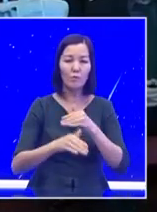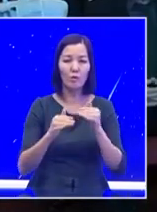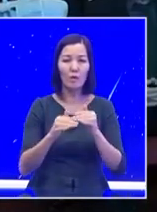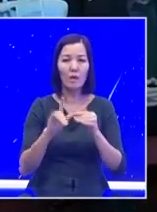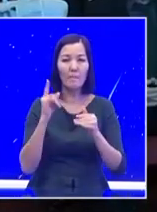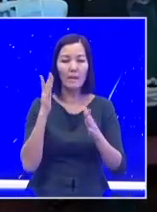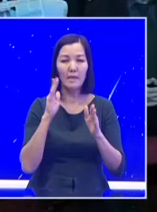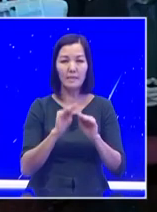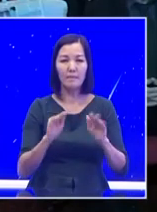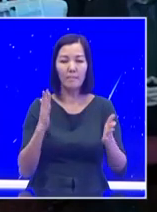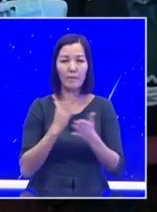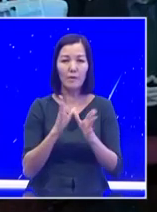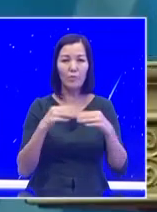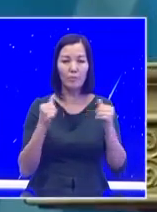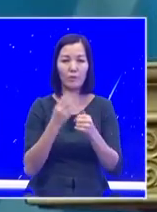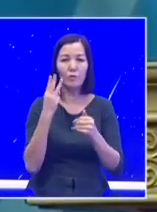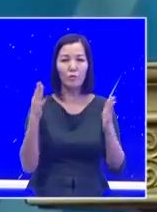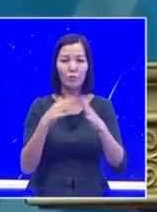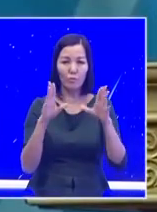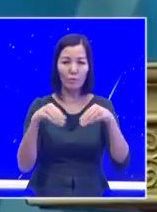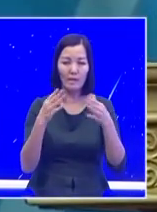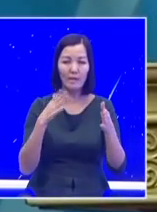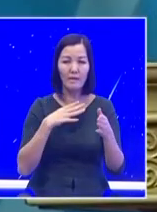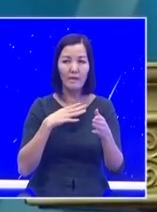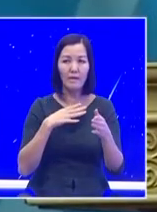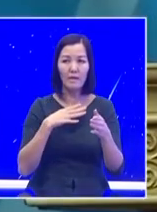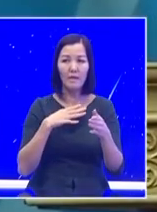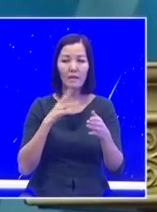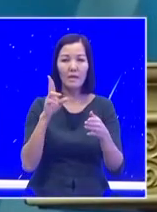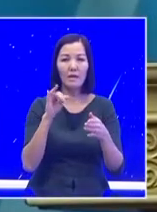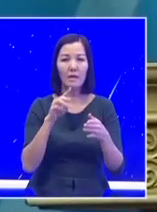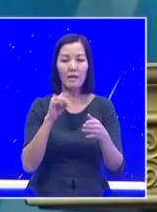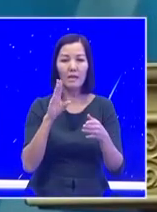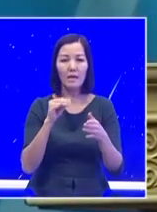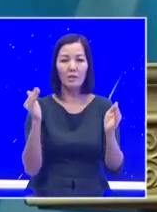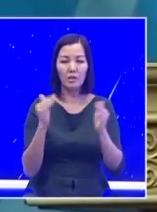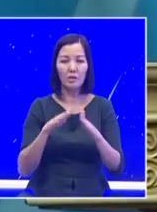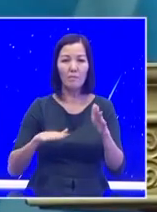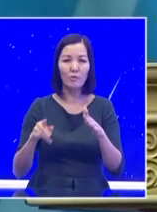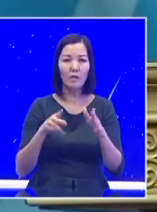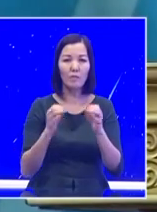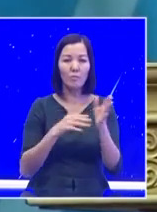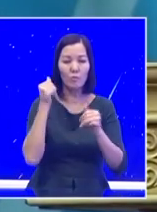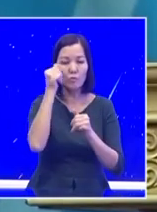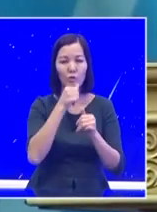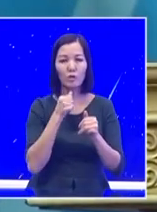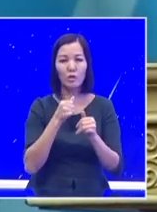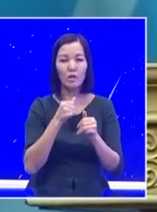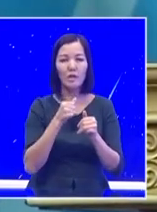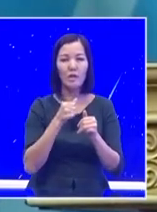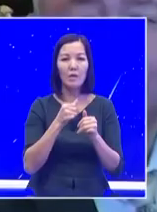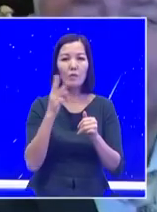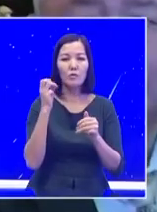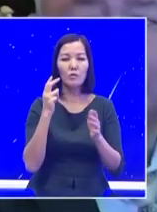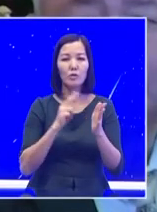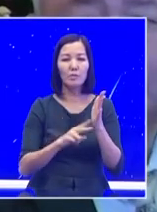бар отбасыларына 3 пәтер сыйға тартылды. Қарлығаш ықшамауданында 2019 жылы желтоқсан айында 372-де